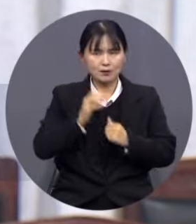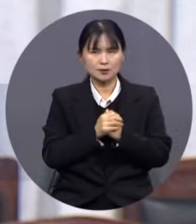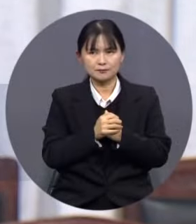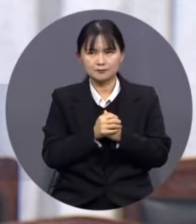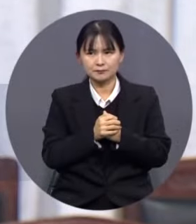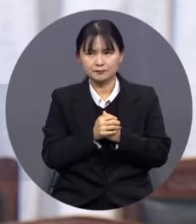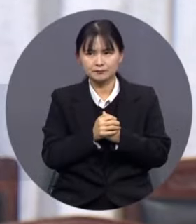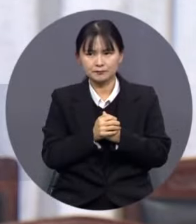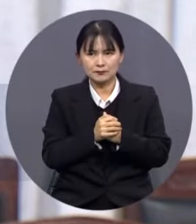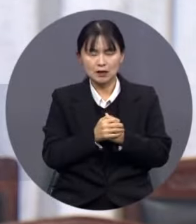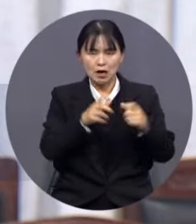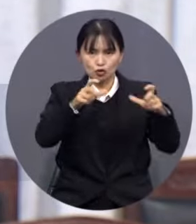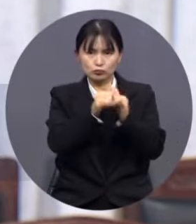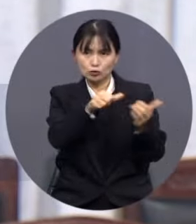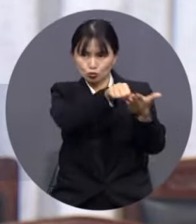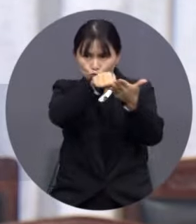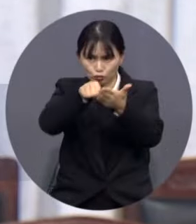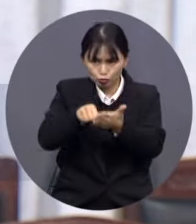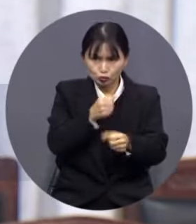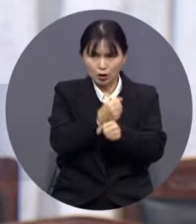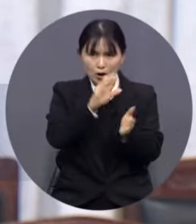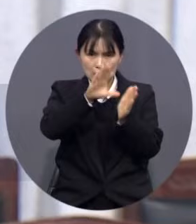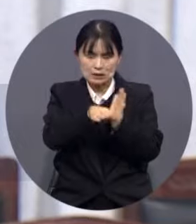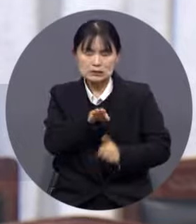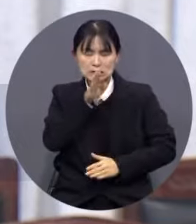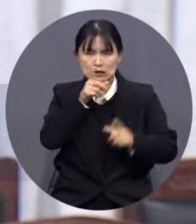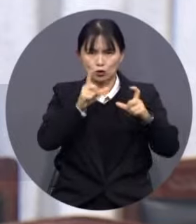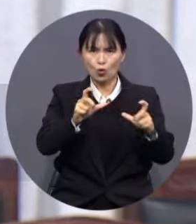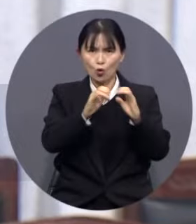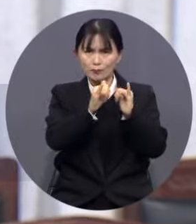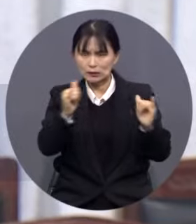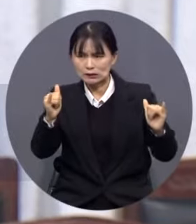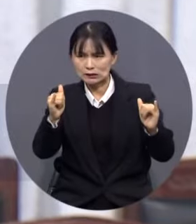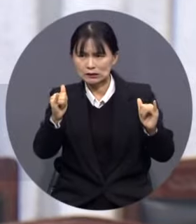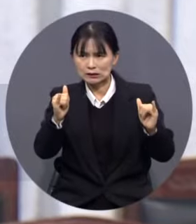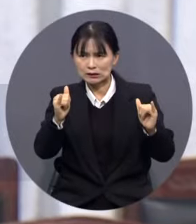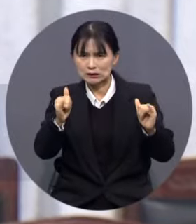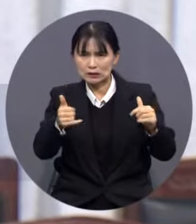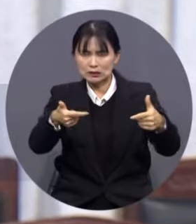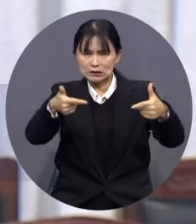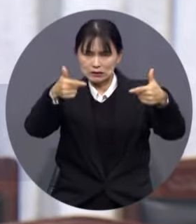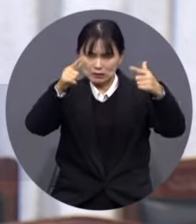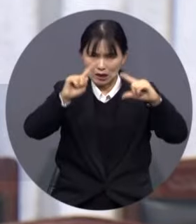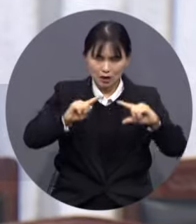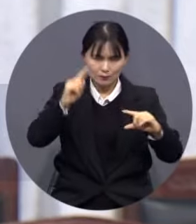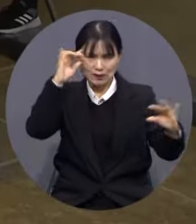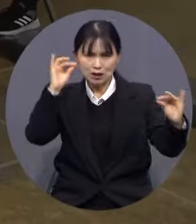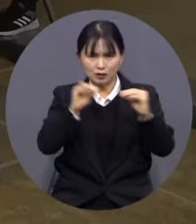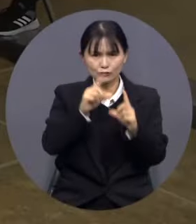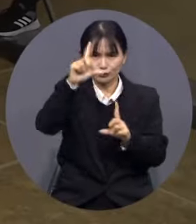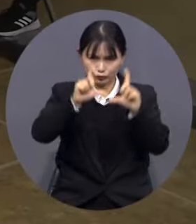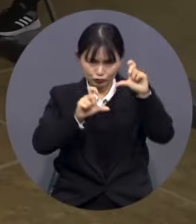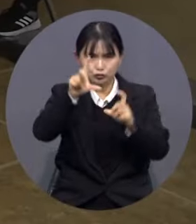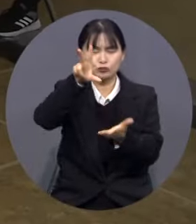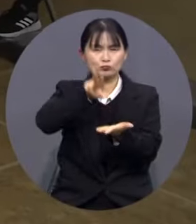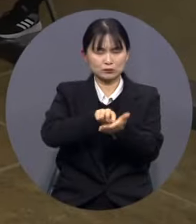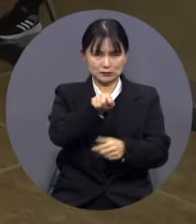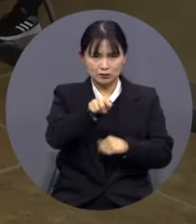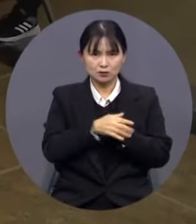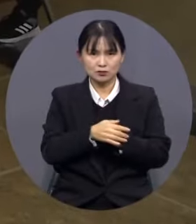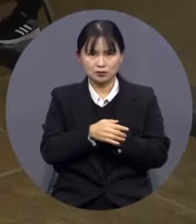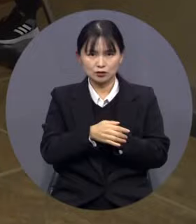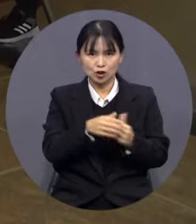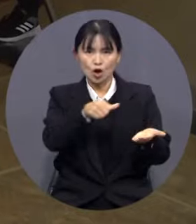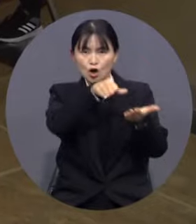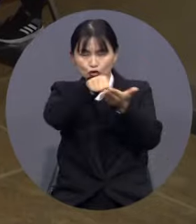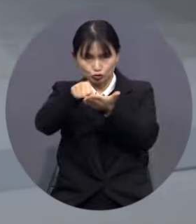들고요. 주민투표에서 실제 그 도민들이 얼마나 그 찬성을 많이 해주느냐. 주민투표